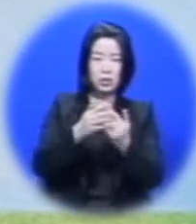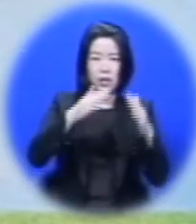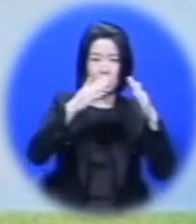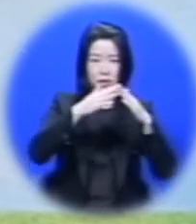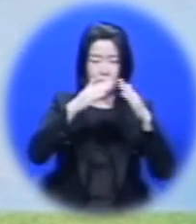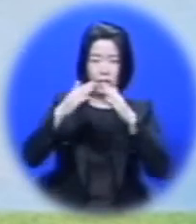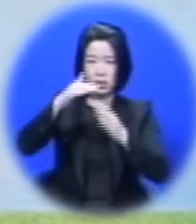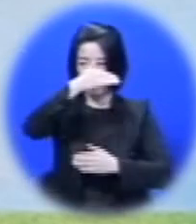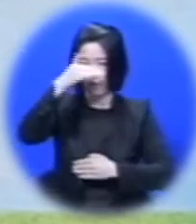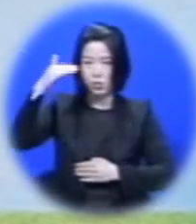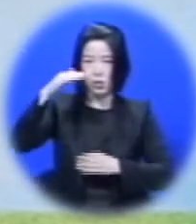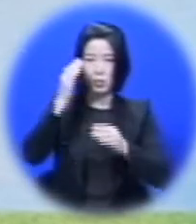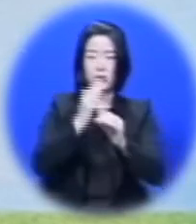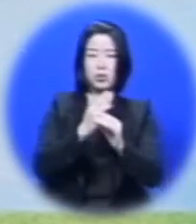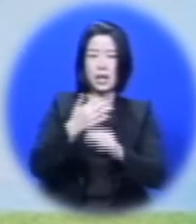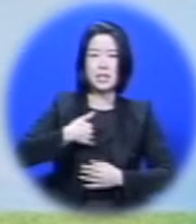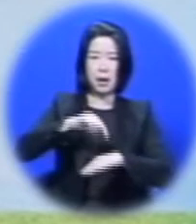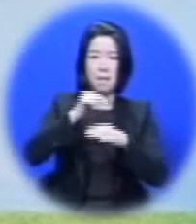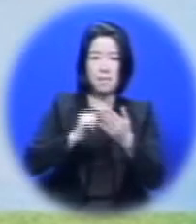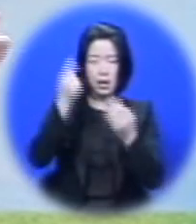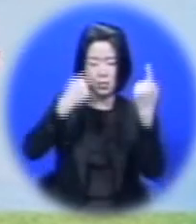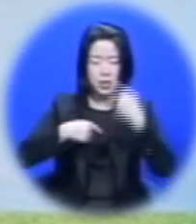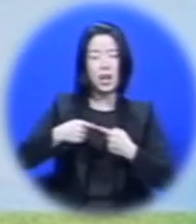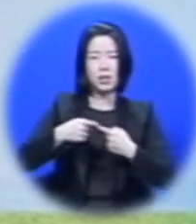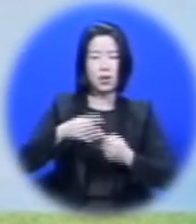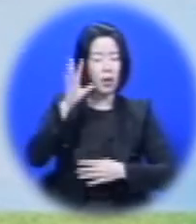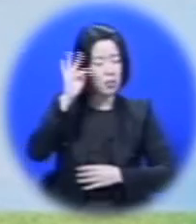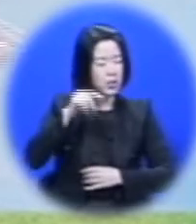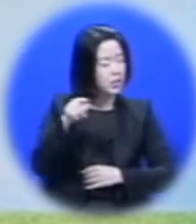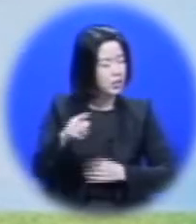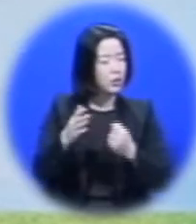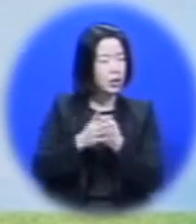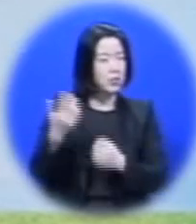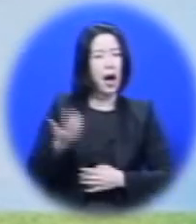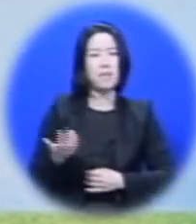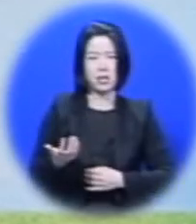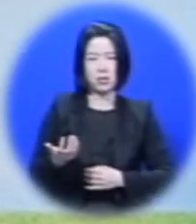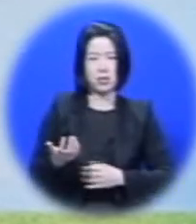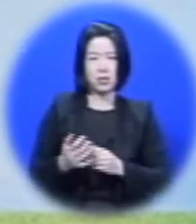동안에 제 마음의 심령이 상해서 며칠을 그것 때문에 알았습니다.